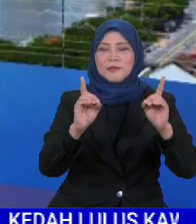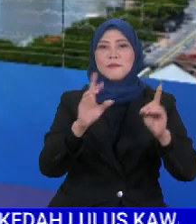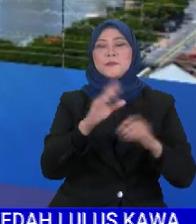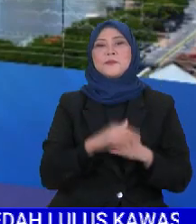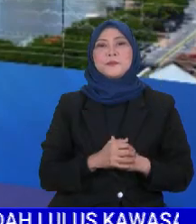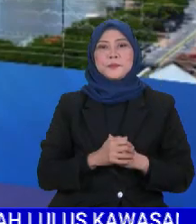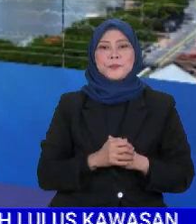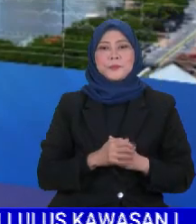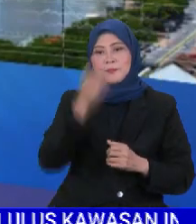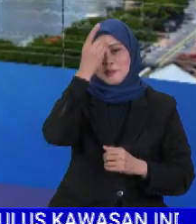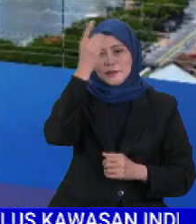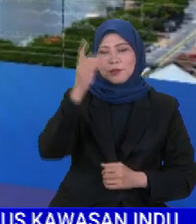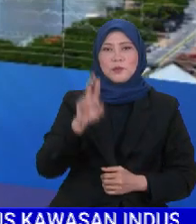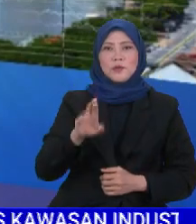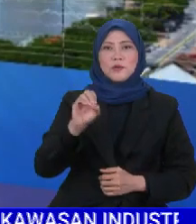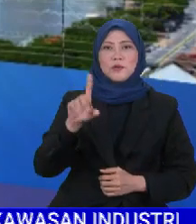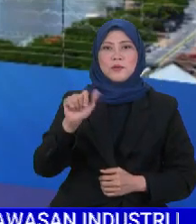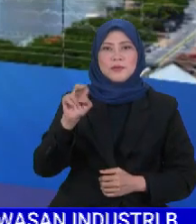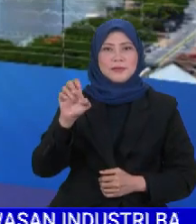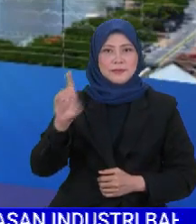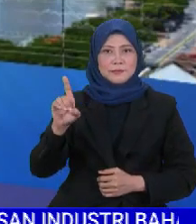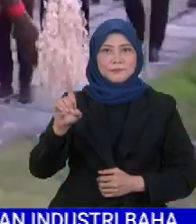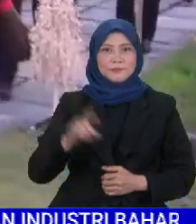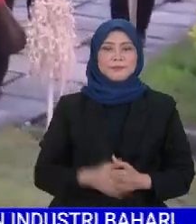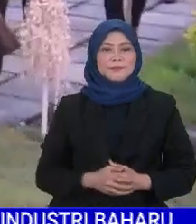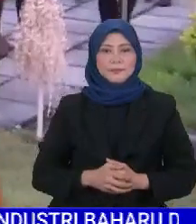Pembangunan Bakat Dato' Roland Sagah Wiin.